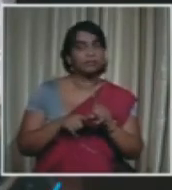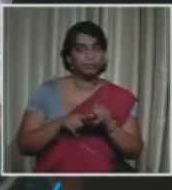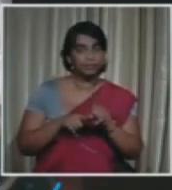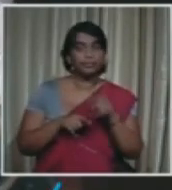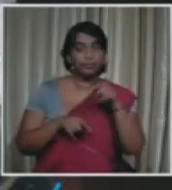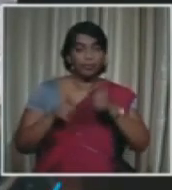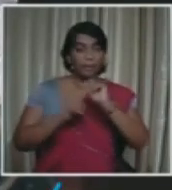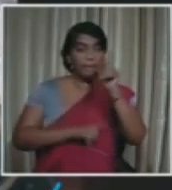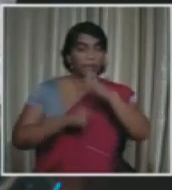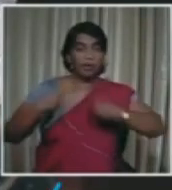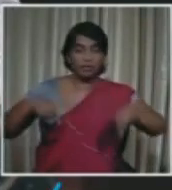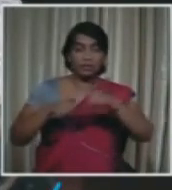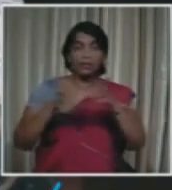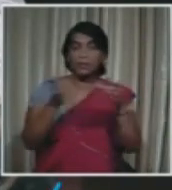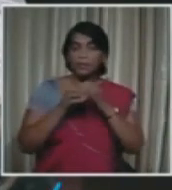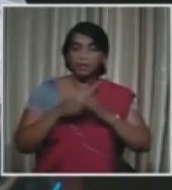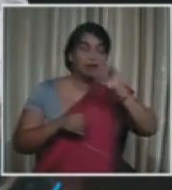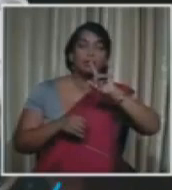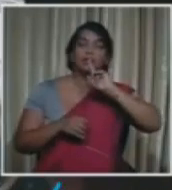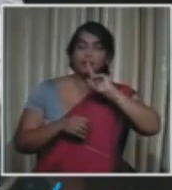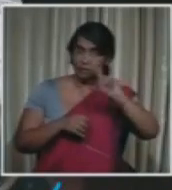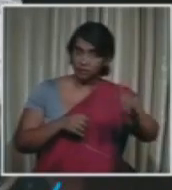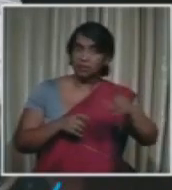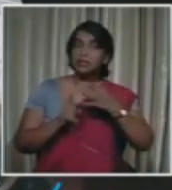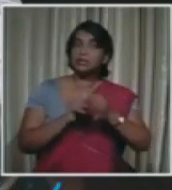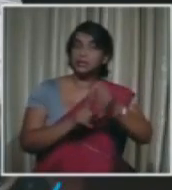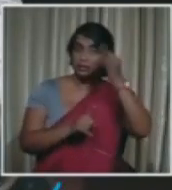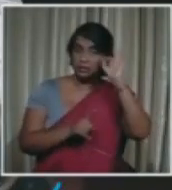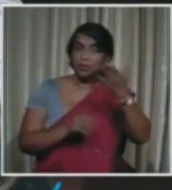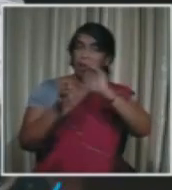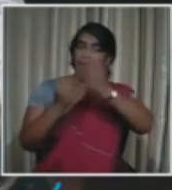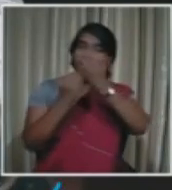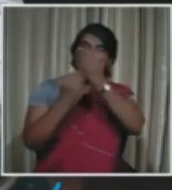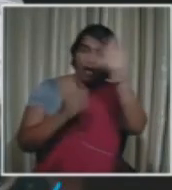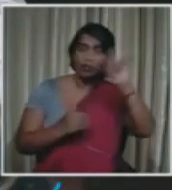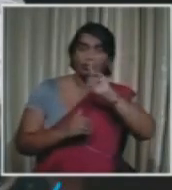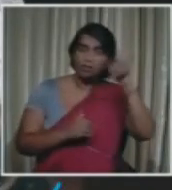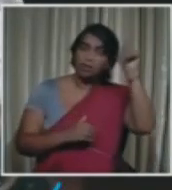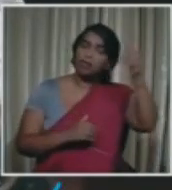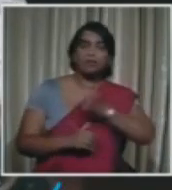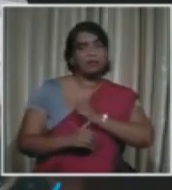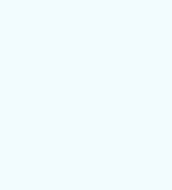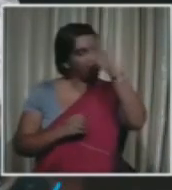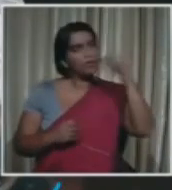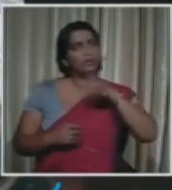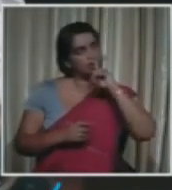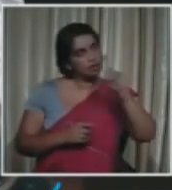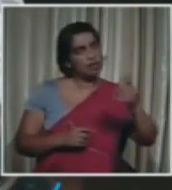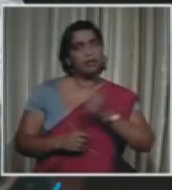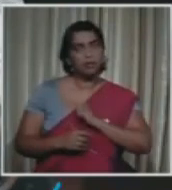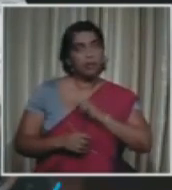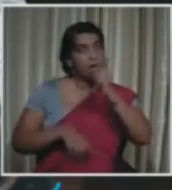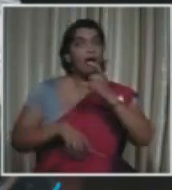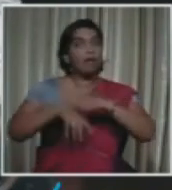මේ සභාව ඉන්න පක්ෂ නායකයෝ හැමෝම ගිහිලා කියනවනම් ජනාධිපතිතුමාට ඉල්ලාස් වෙන්නේ කියලා එතුමා ලෑස්ති කියන වචනේ ඔබතුමා කිව්වා. ඔබතුමා